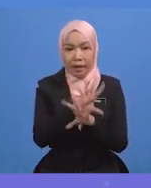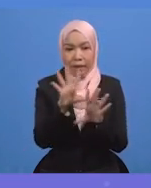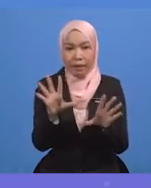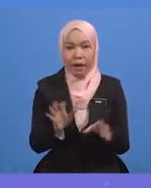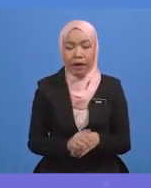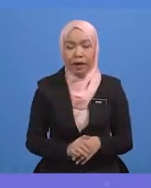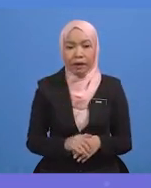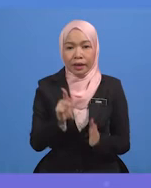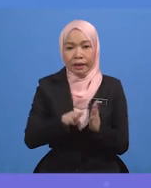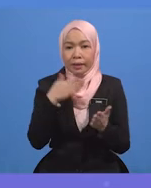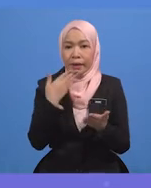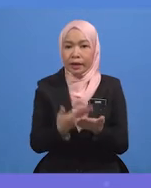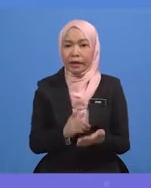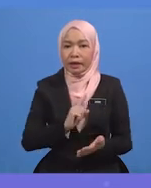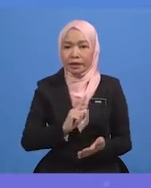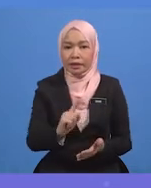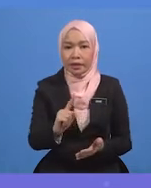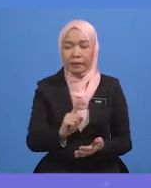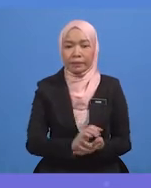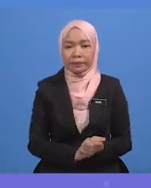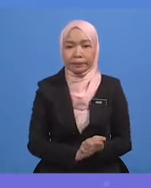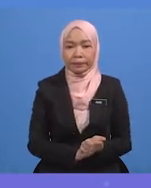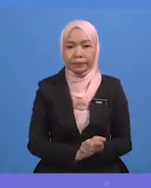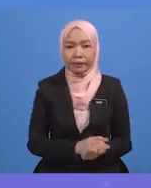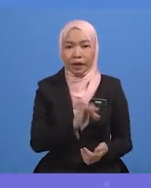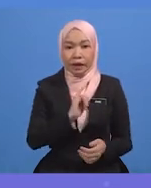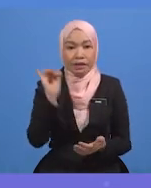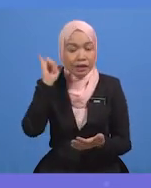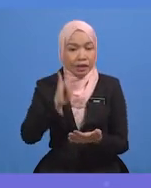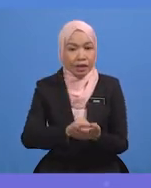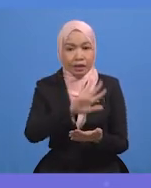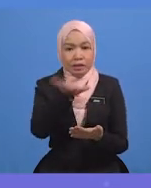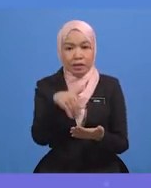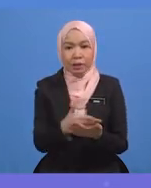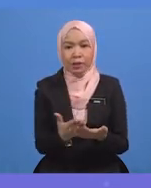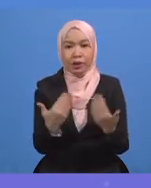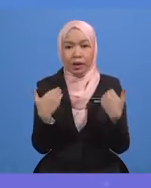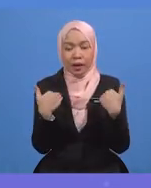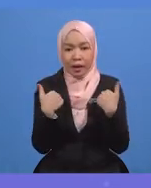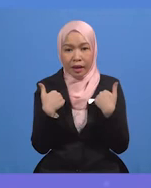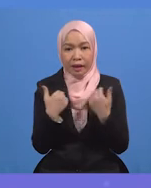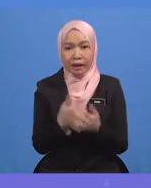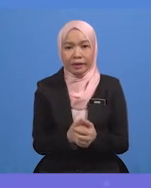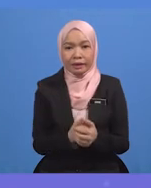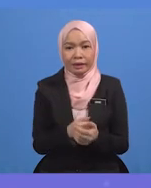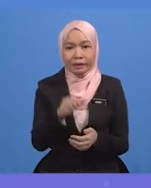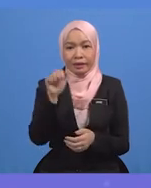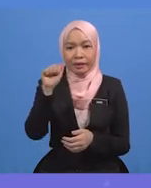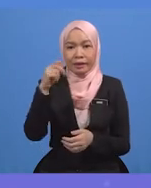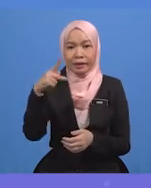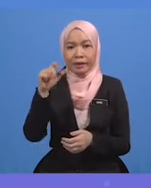kebaikan serta keindahan Islam. Dan ustazah yakin semua murid mempunyai akaun media sosial